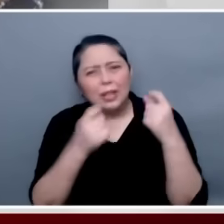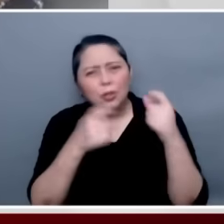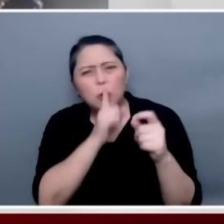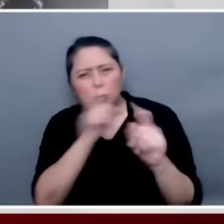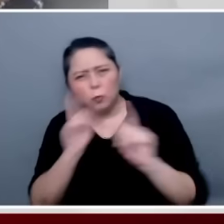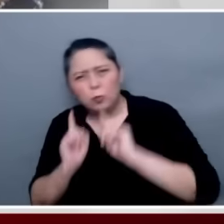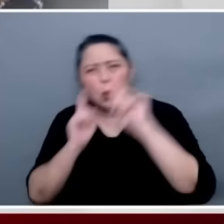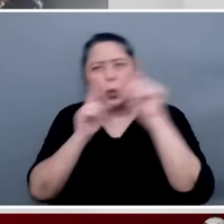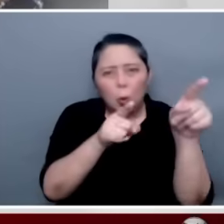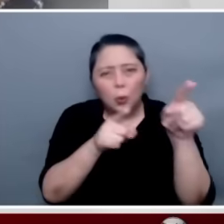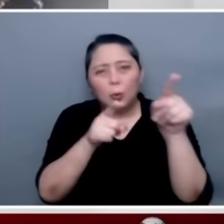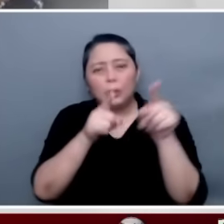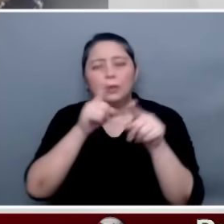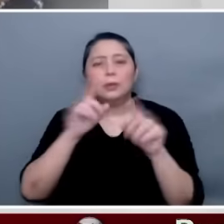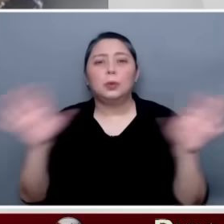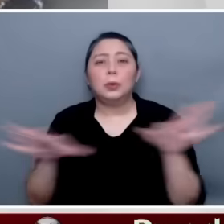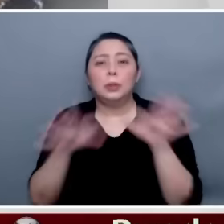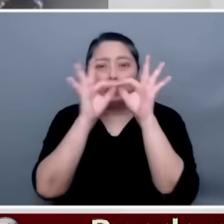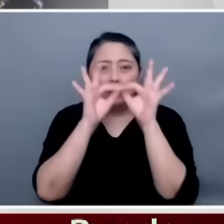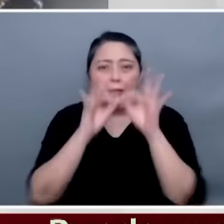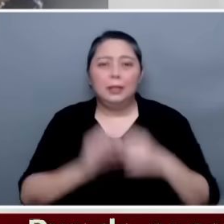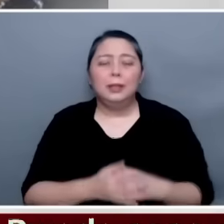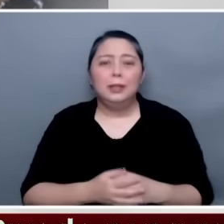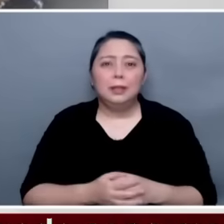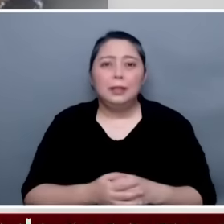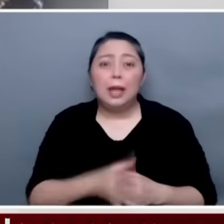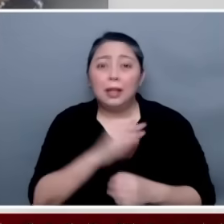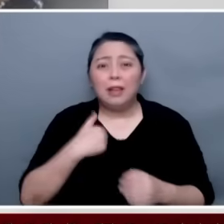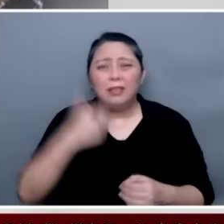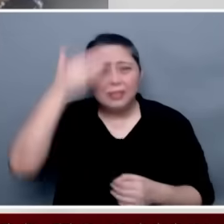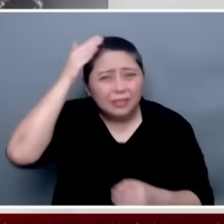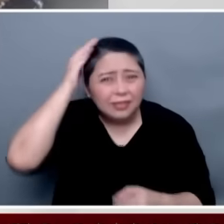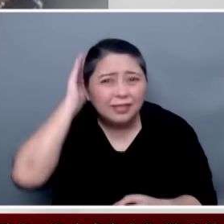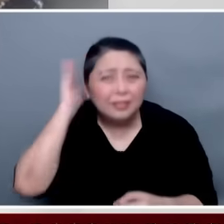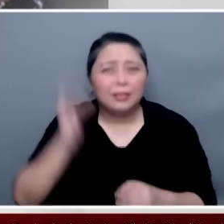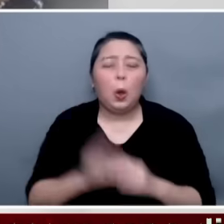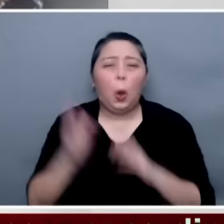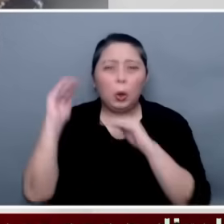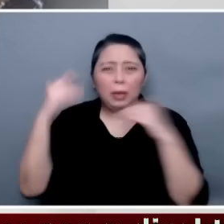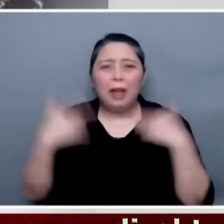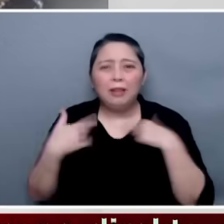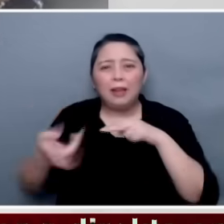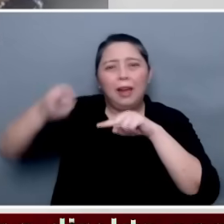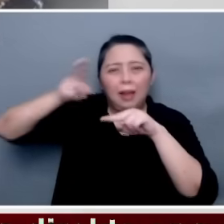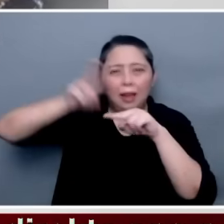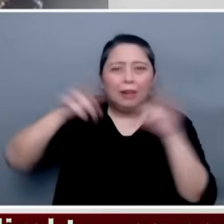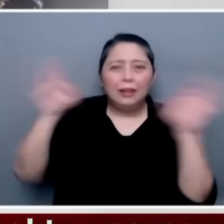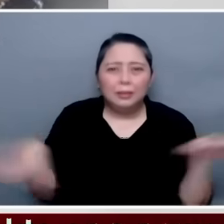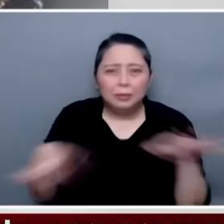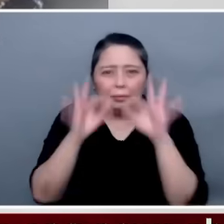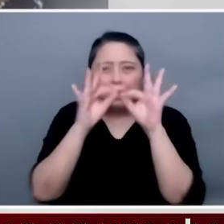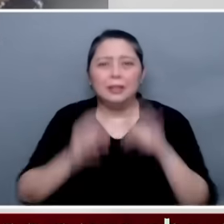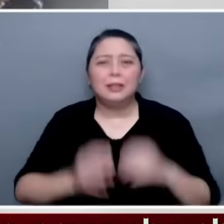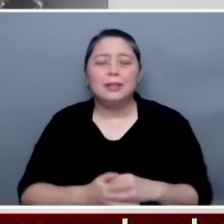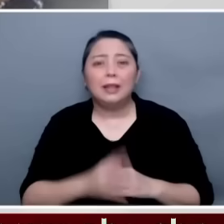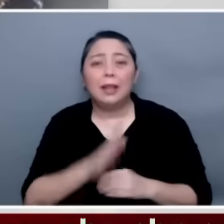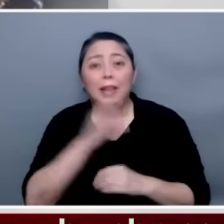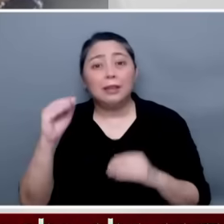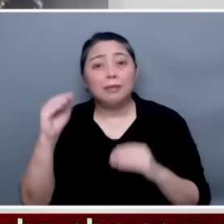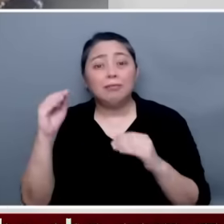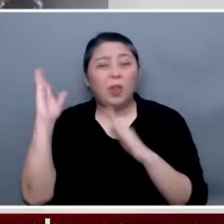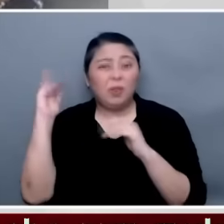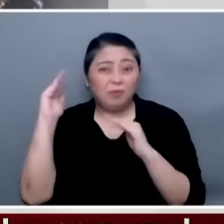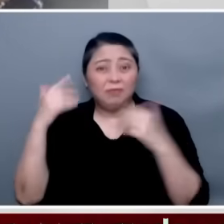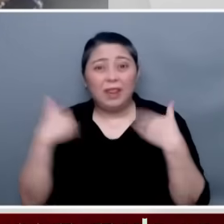So yung kanilang kumbaga request na sana magdagdag na ulit ng misa, sana taasan na naman yung inaalaw sa loob